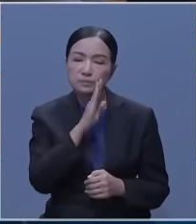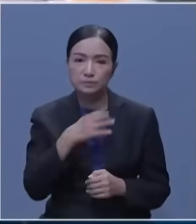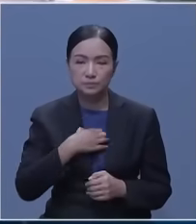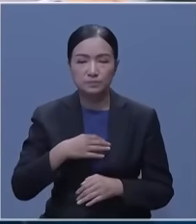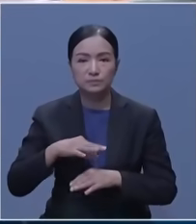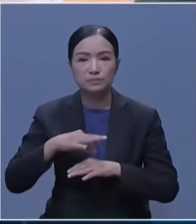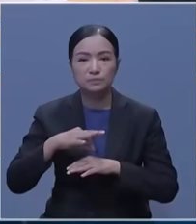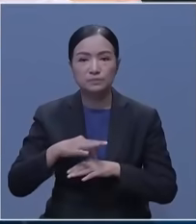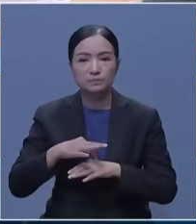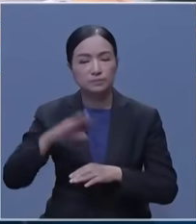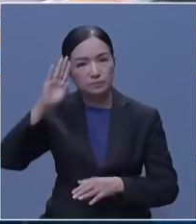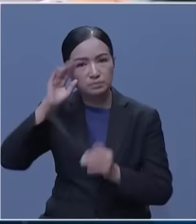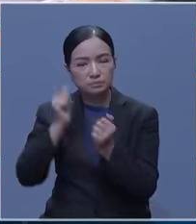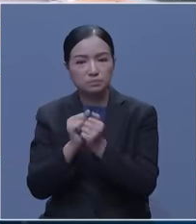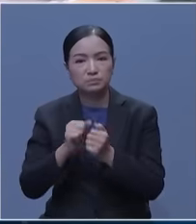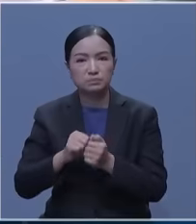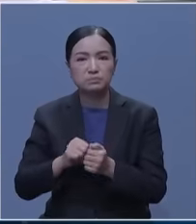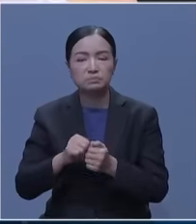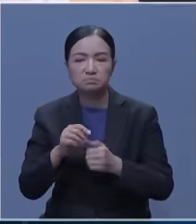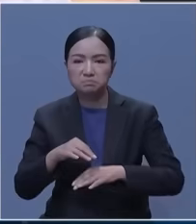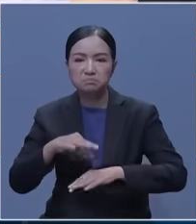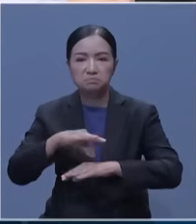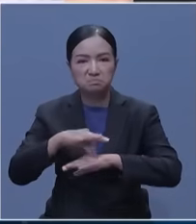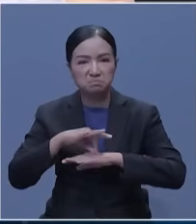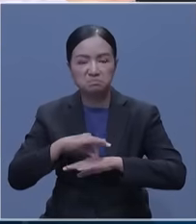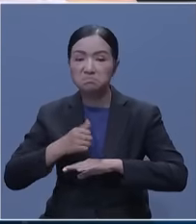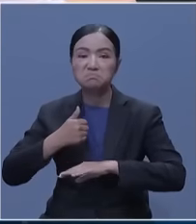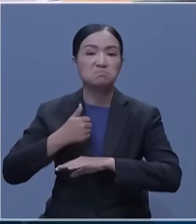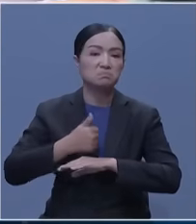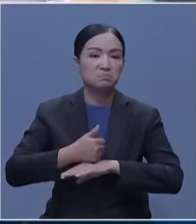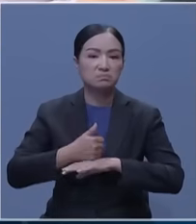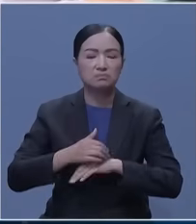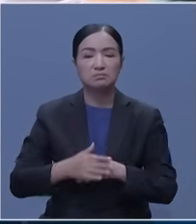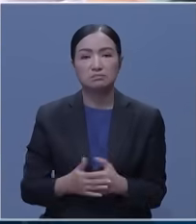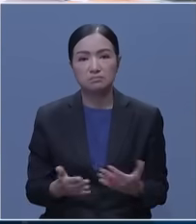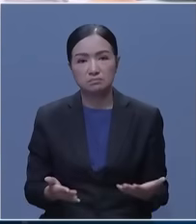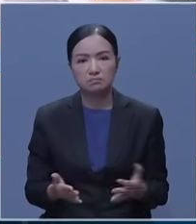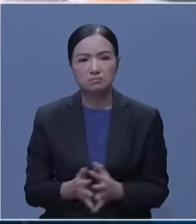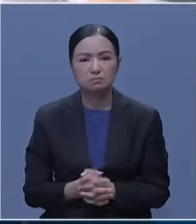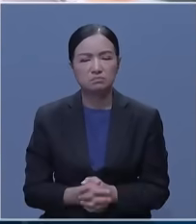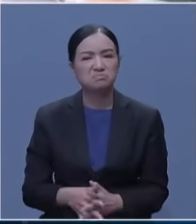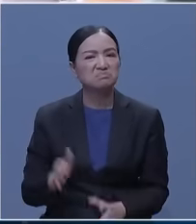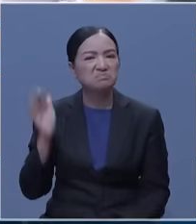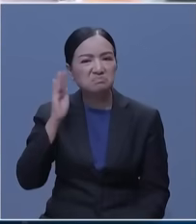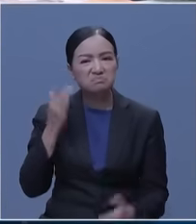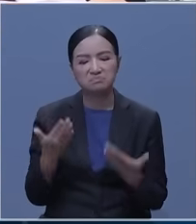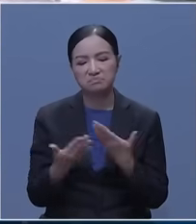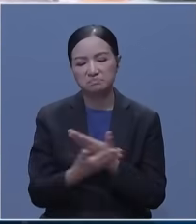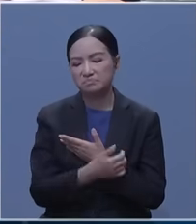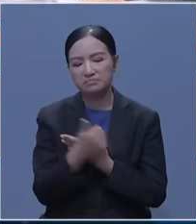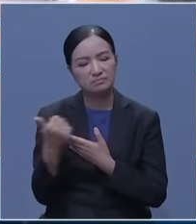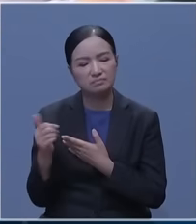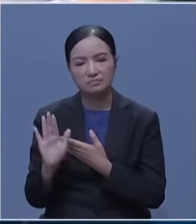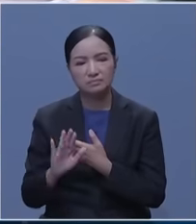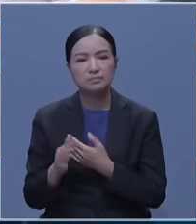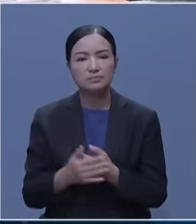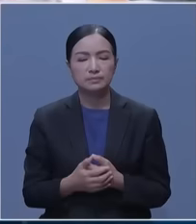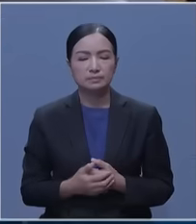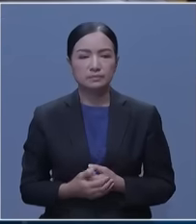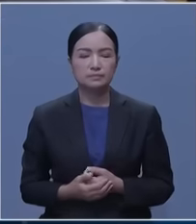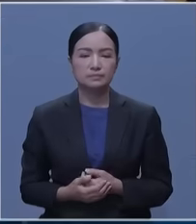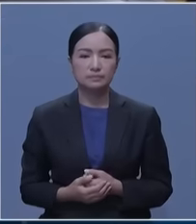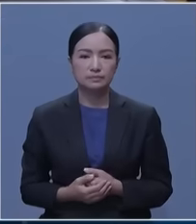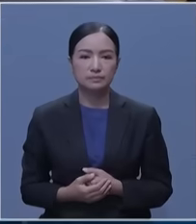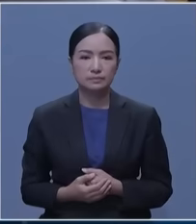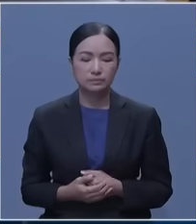วจในระดับที่มันอาจจะสูงขึ้นหรือมีตำแหน่งหน้าที่การงานที่ดีขึ้นนะครับผมไม่สามารถฟังอย่างอื่นแล้วผมก็ฟังคำชี้แจงก่อนที่ผมจะ